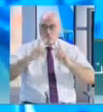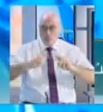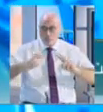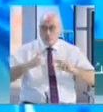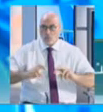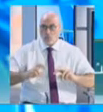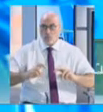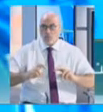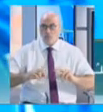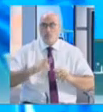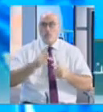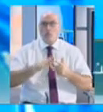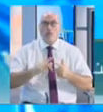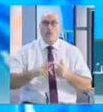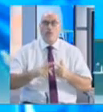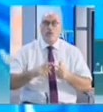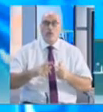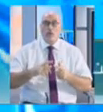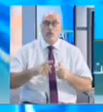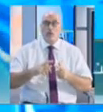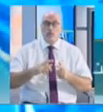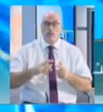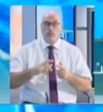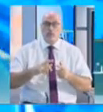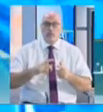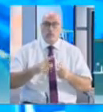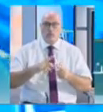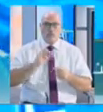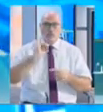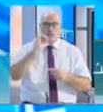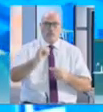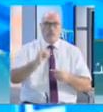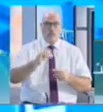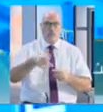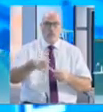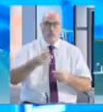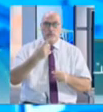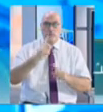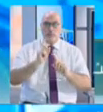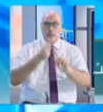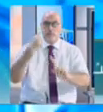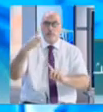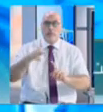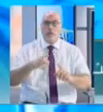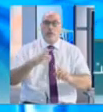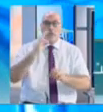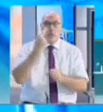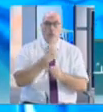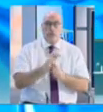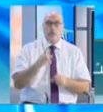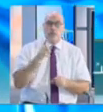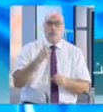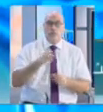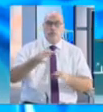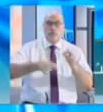التخريبي لهذه الأفعال سيتم تفعيل آلية الإخطار القسمي المتخصص بقضايا الإرهاب